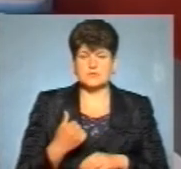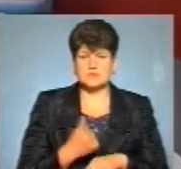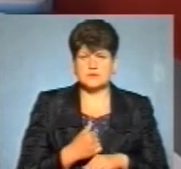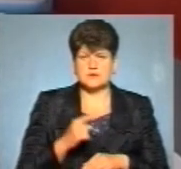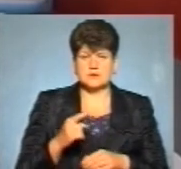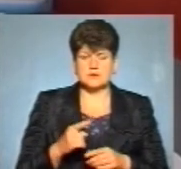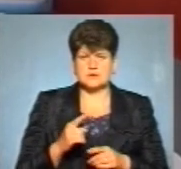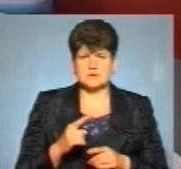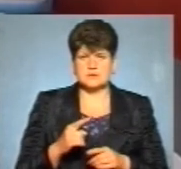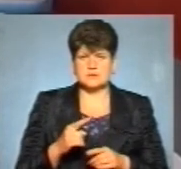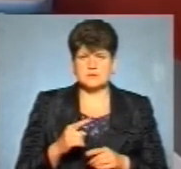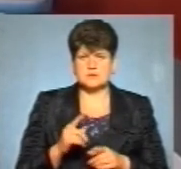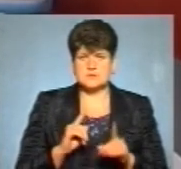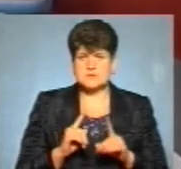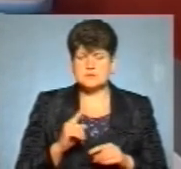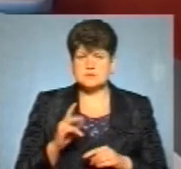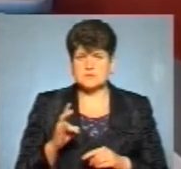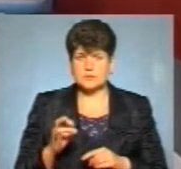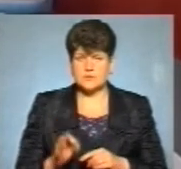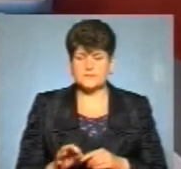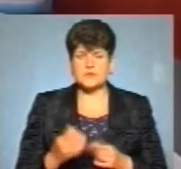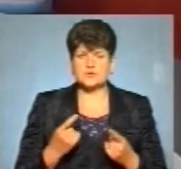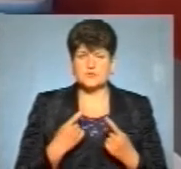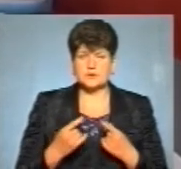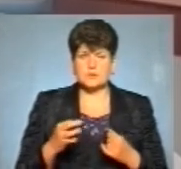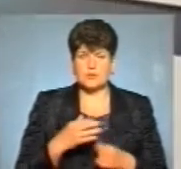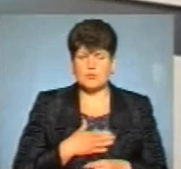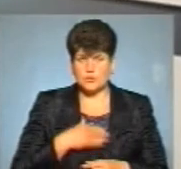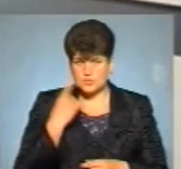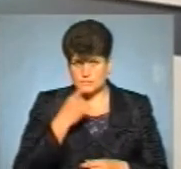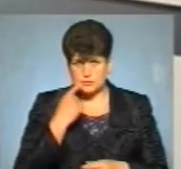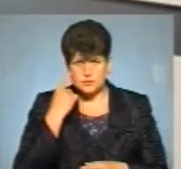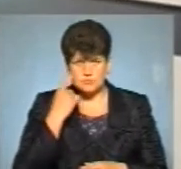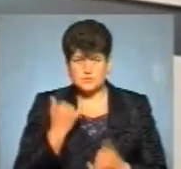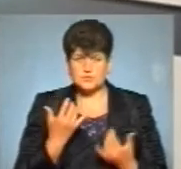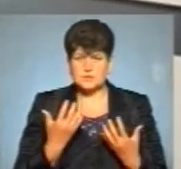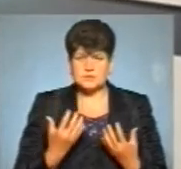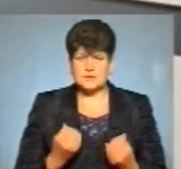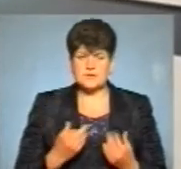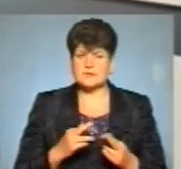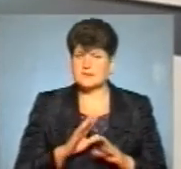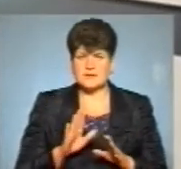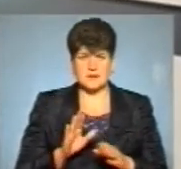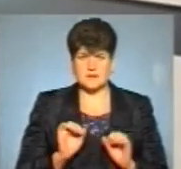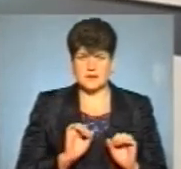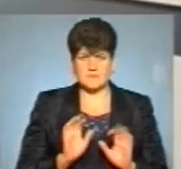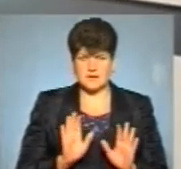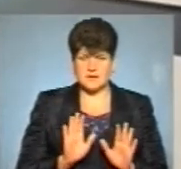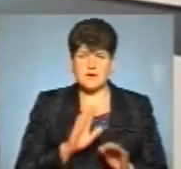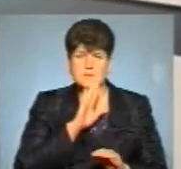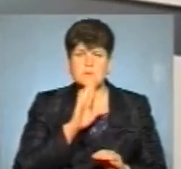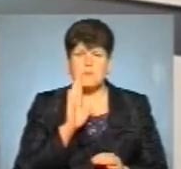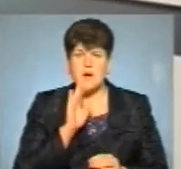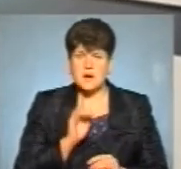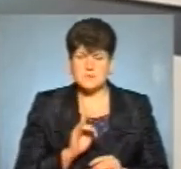ЗНО? Якщо говоритиме про мою особисту думку на сьогоднішній час, не як керівника, а як мама,